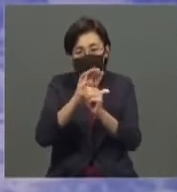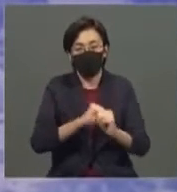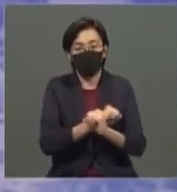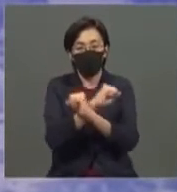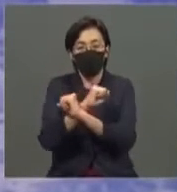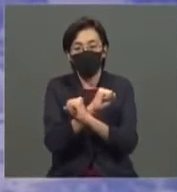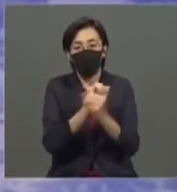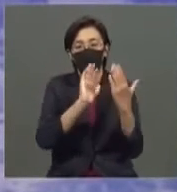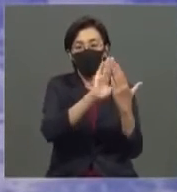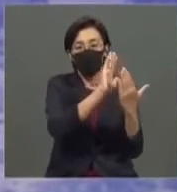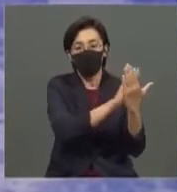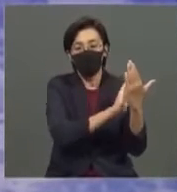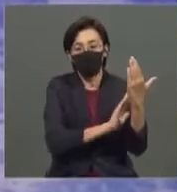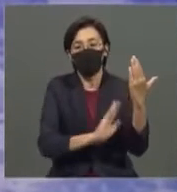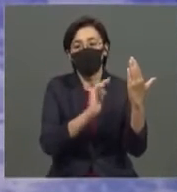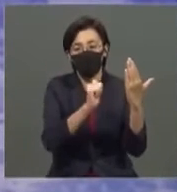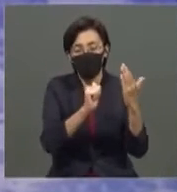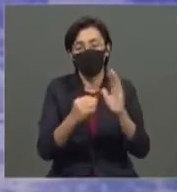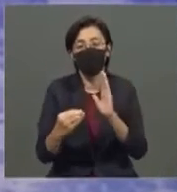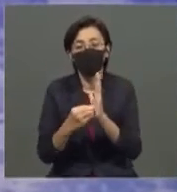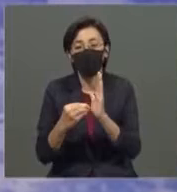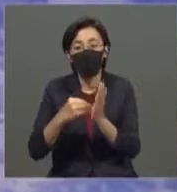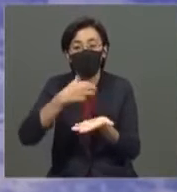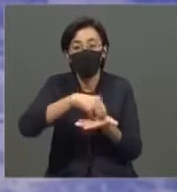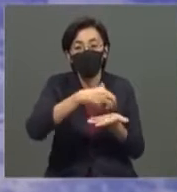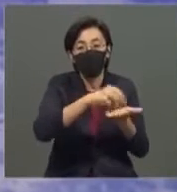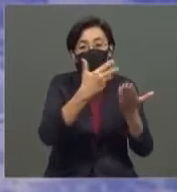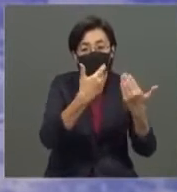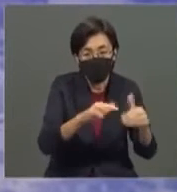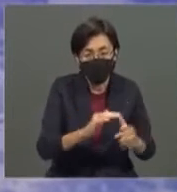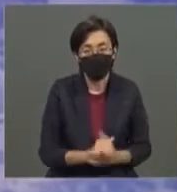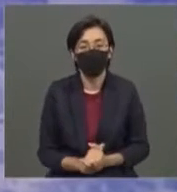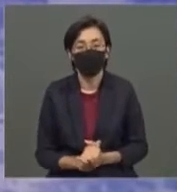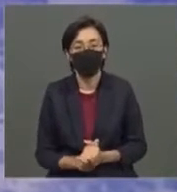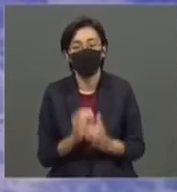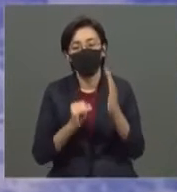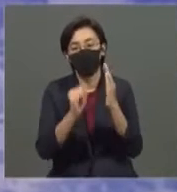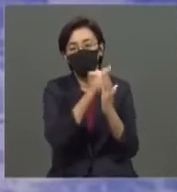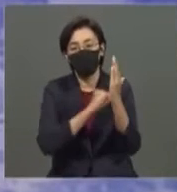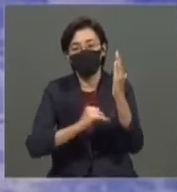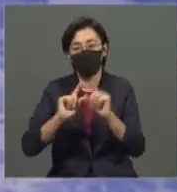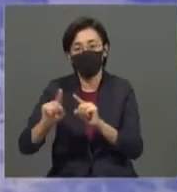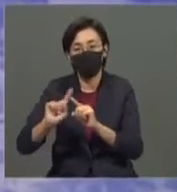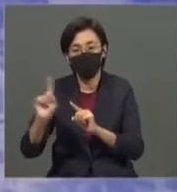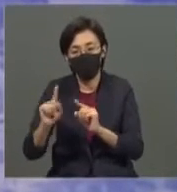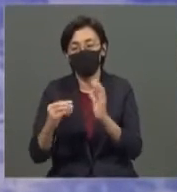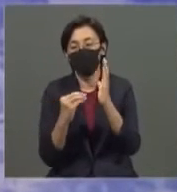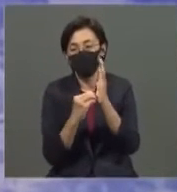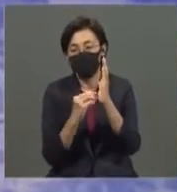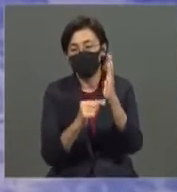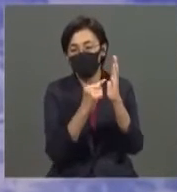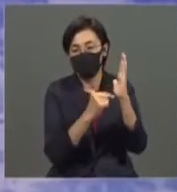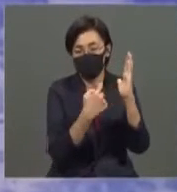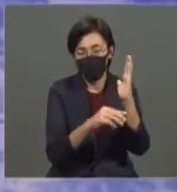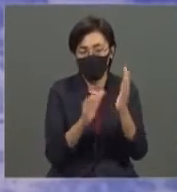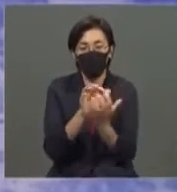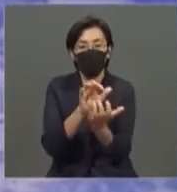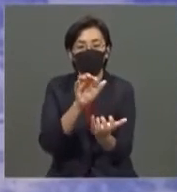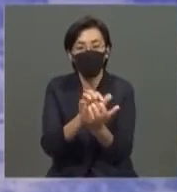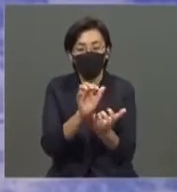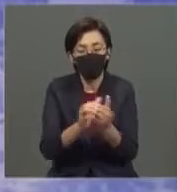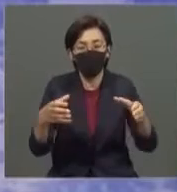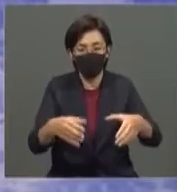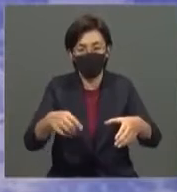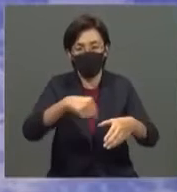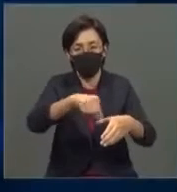ครับกรุงเทพมหานครพูดไปแล้วนะครับต่อไปก็จะเป็นจังหวัดอื่นๆเอาปริมณฑลด้วยนะครับส่วนปราการก็จะพบคลั